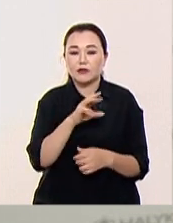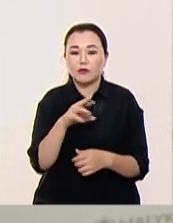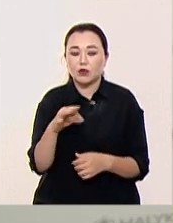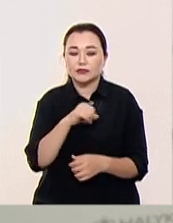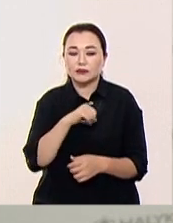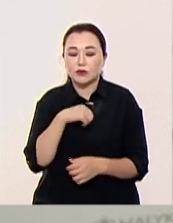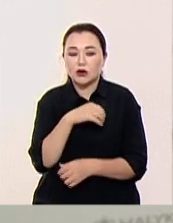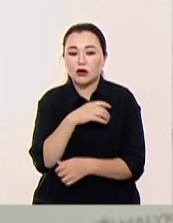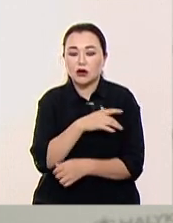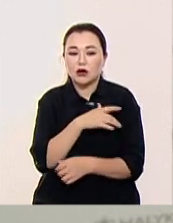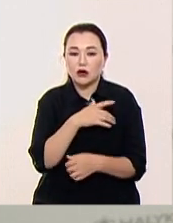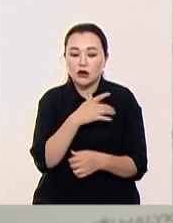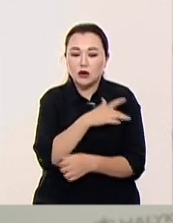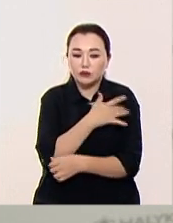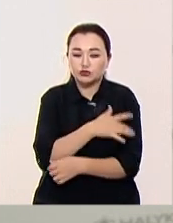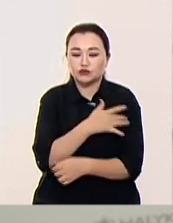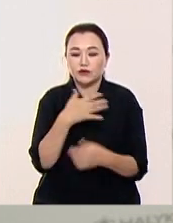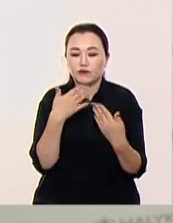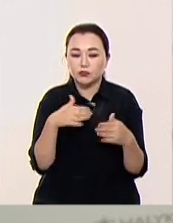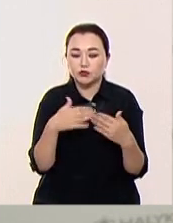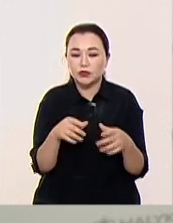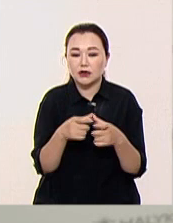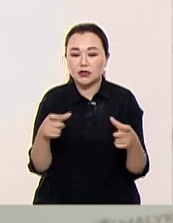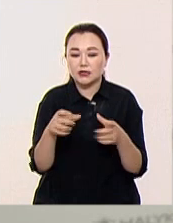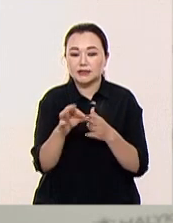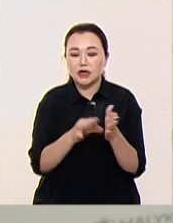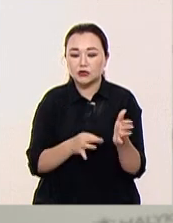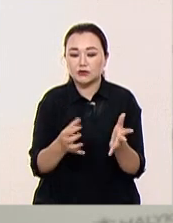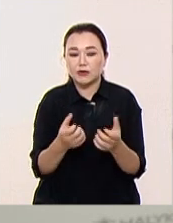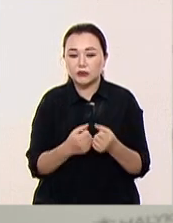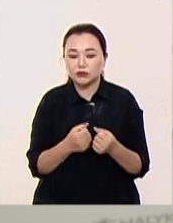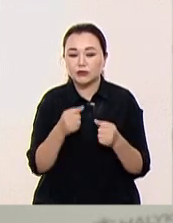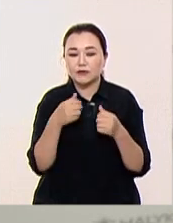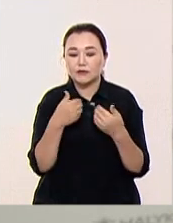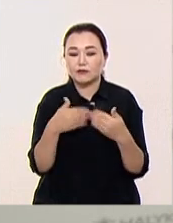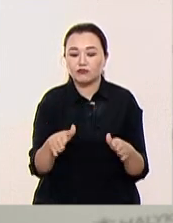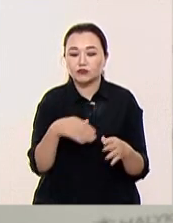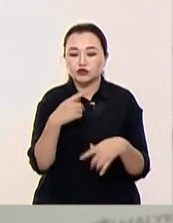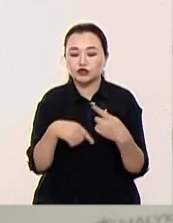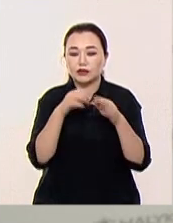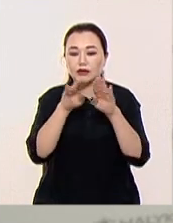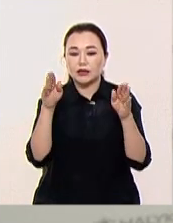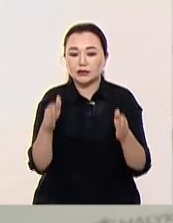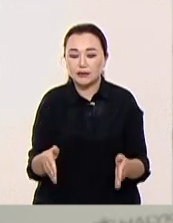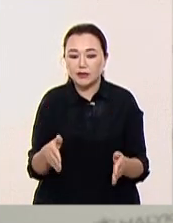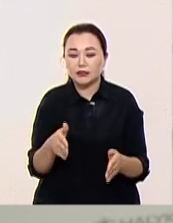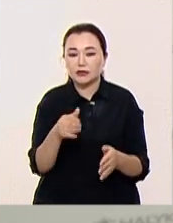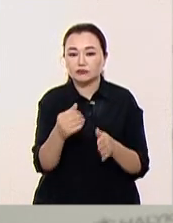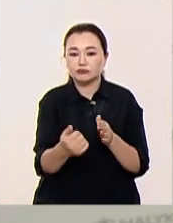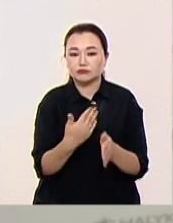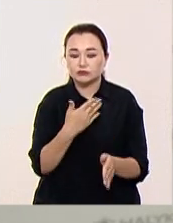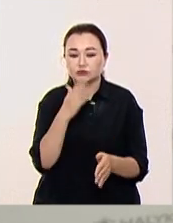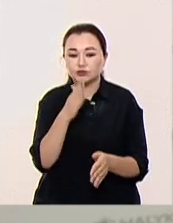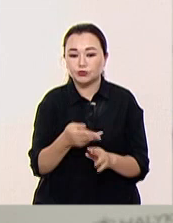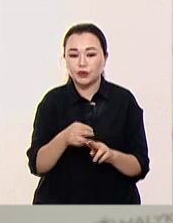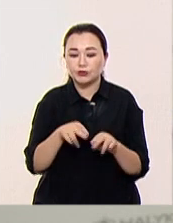самообслуживанию наших клиентов, по выпуску карточек, тут же моментальный выпуск через картомат. Вот. Поэтому